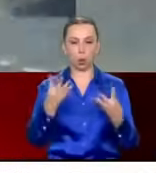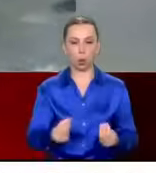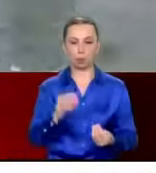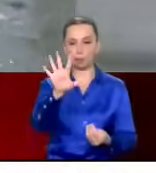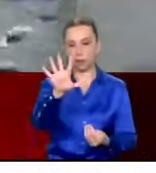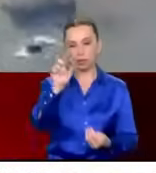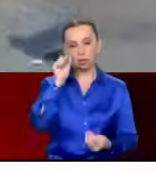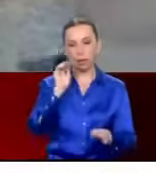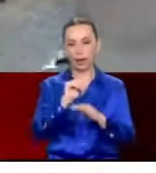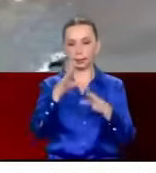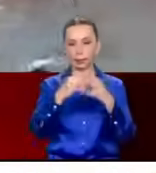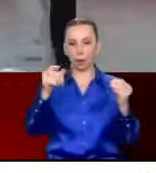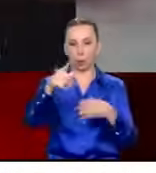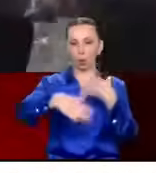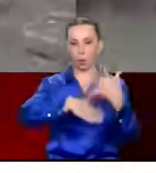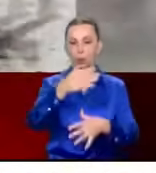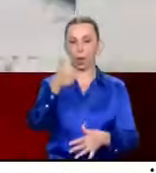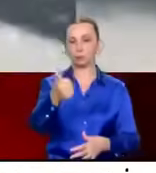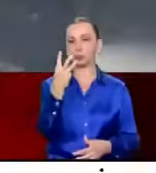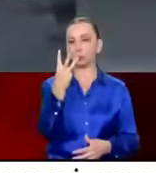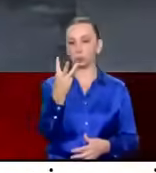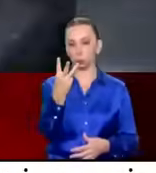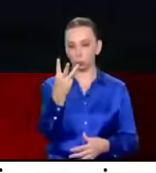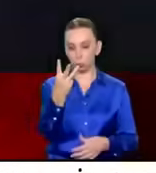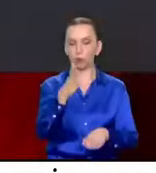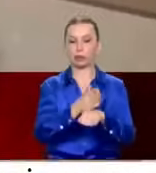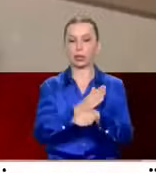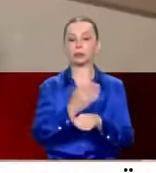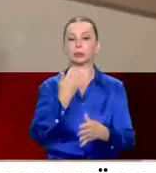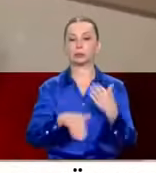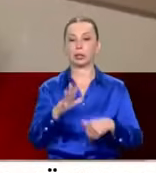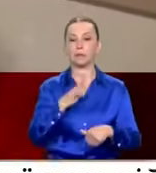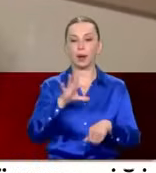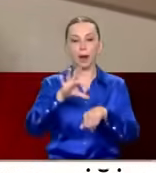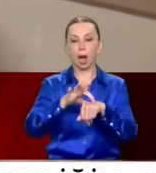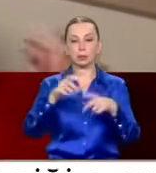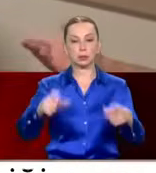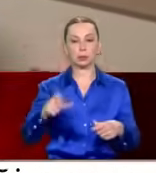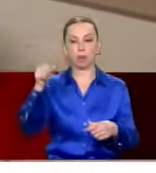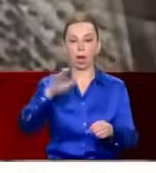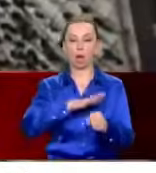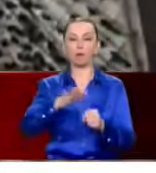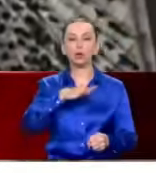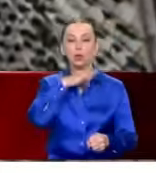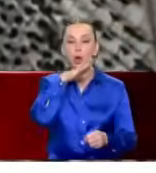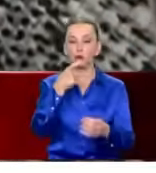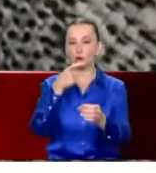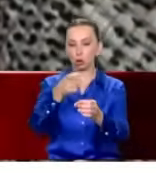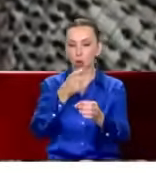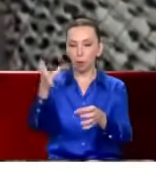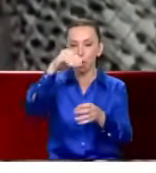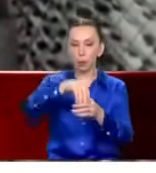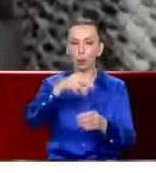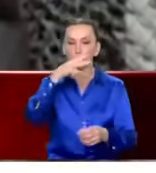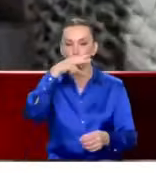Beş kişinin can verdiği olayda 63 semt sakini yaralandı. Hastaneler doldu taştı. Soruşturma kapsamında